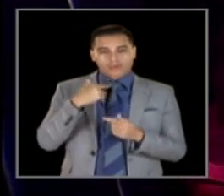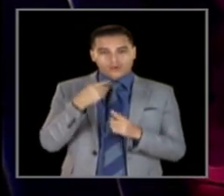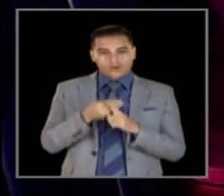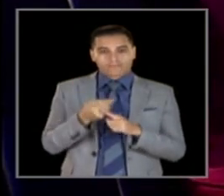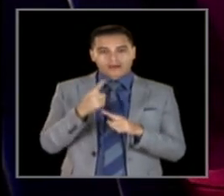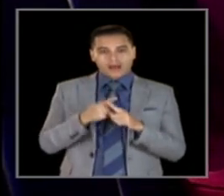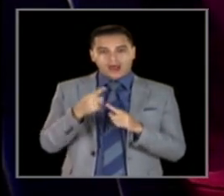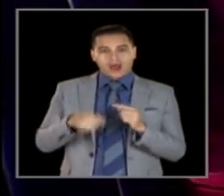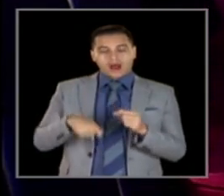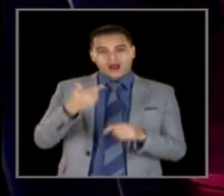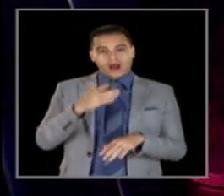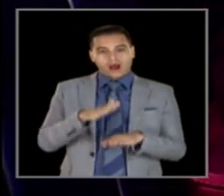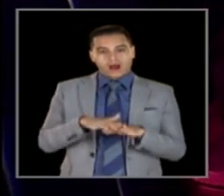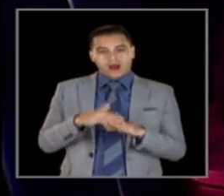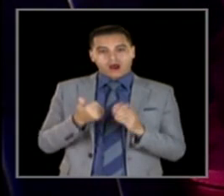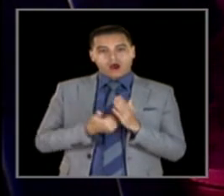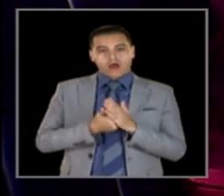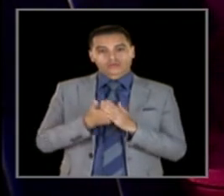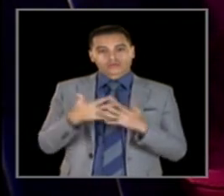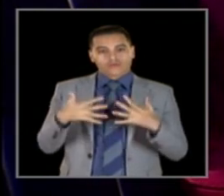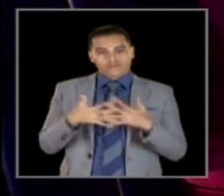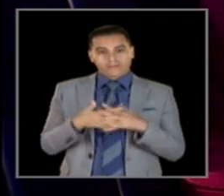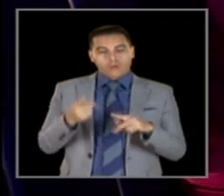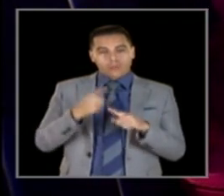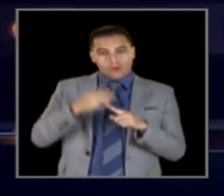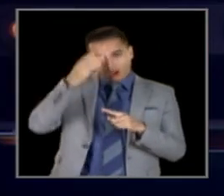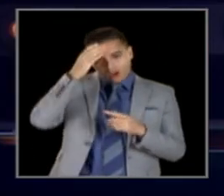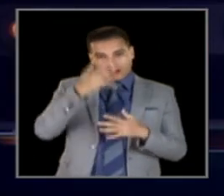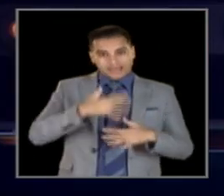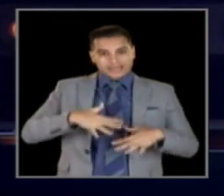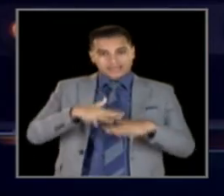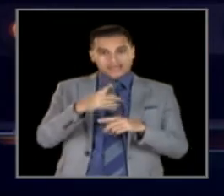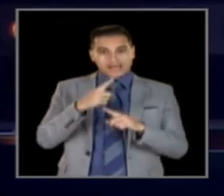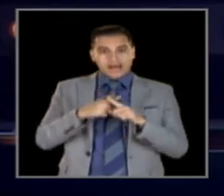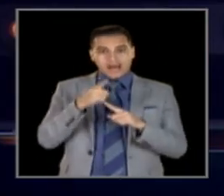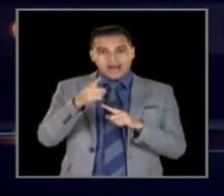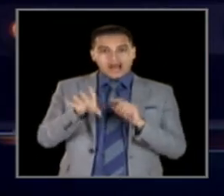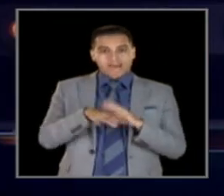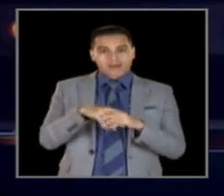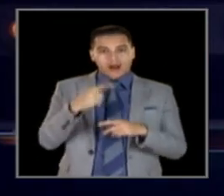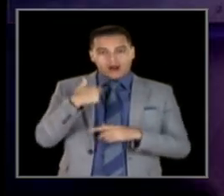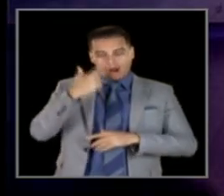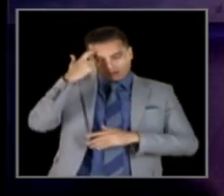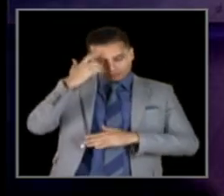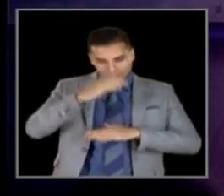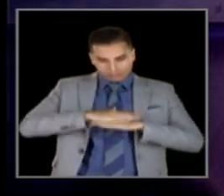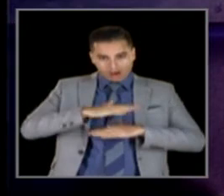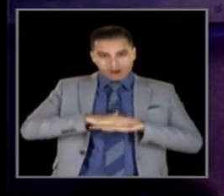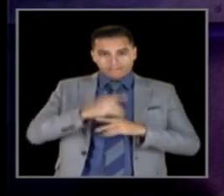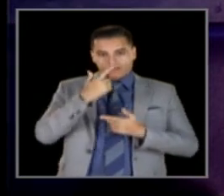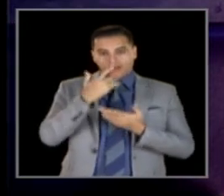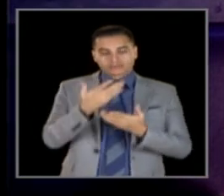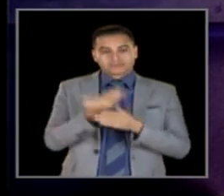إلى من أصبح في حضرته للتفوق معنى وللعبقرية كيان، إلى من تعجز السطور أن تحمل له معاني